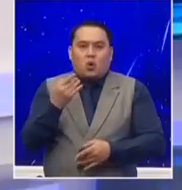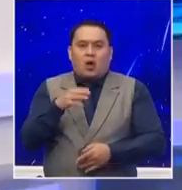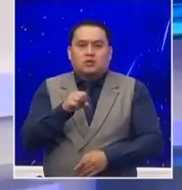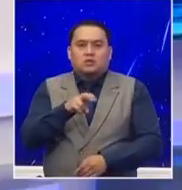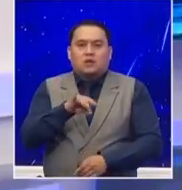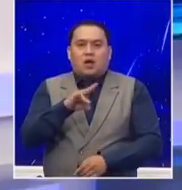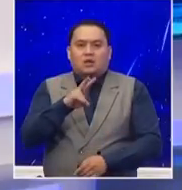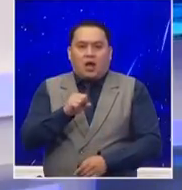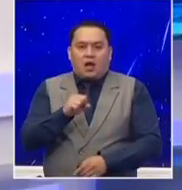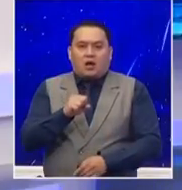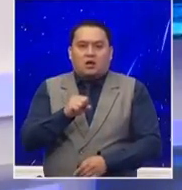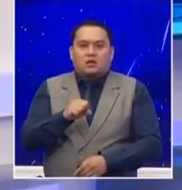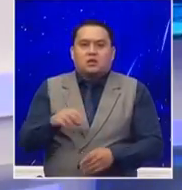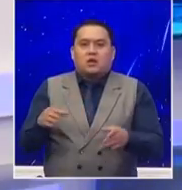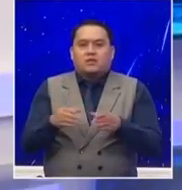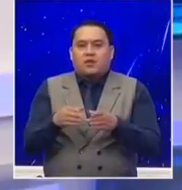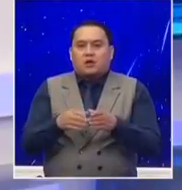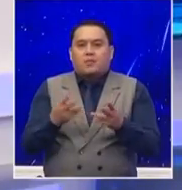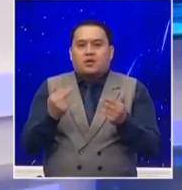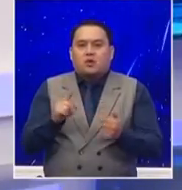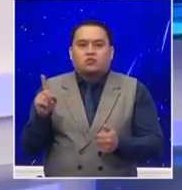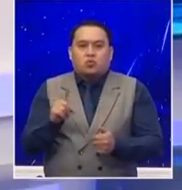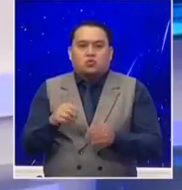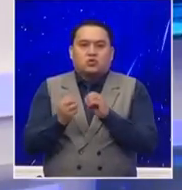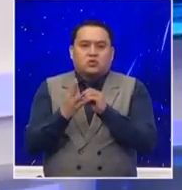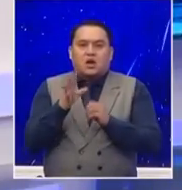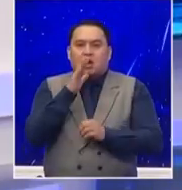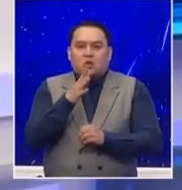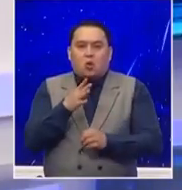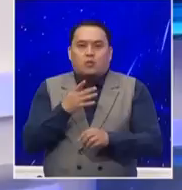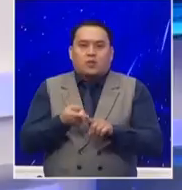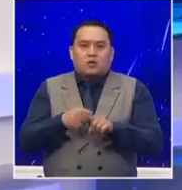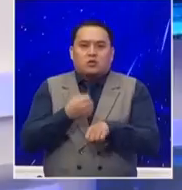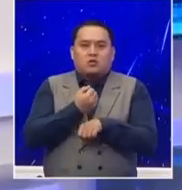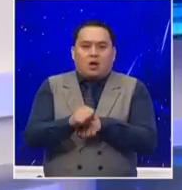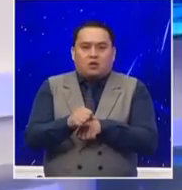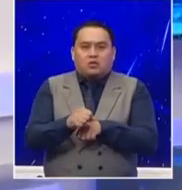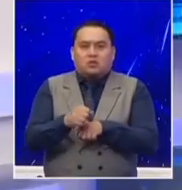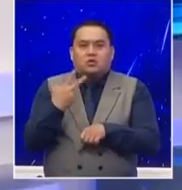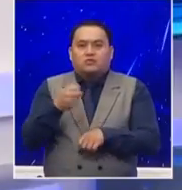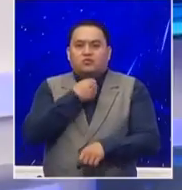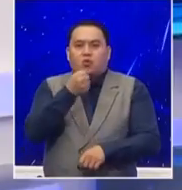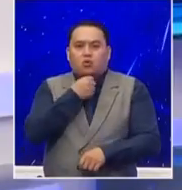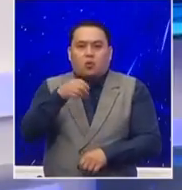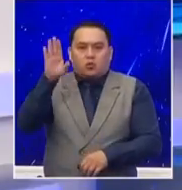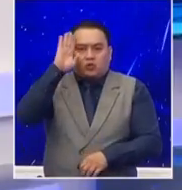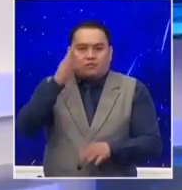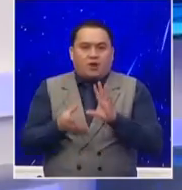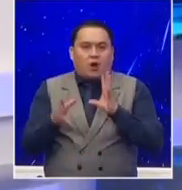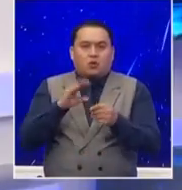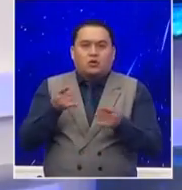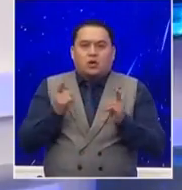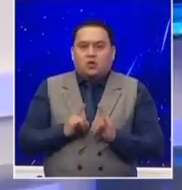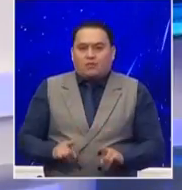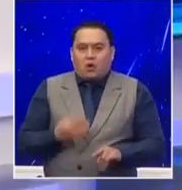«Астана». На ток-шоу «Кызгалдак Талгат» Кызы призналась, что в 14 лет она подверглась насилию со стороны троих взрослых мужчин. В результате